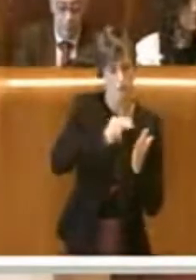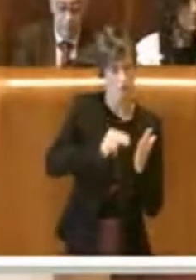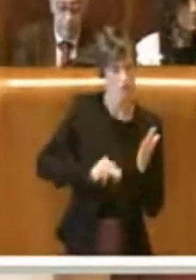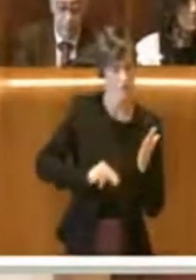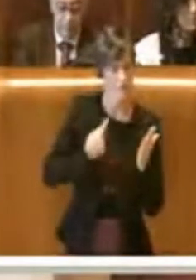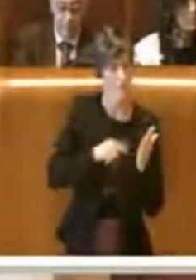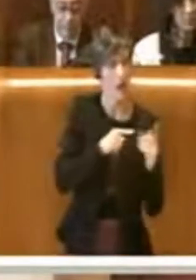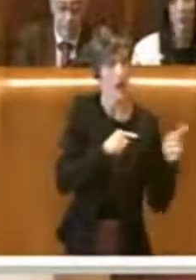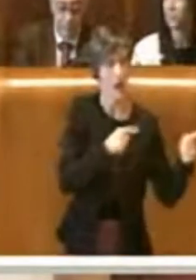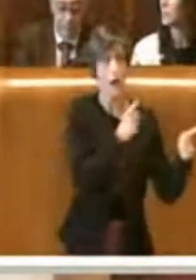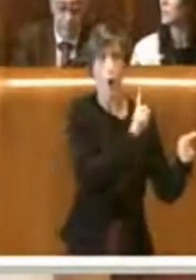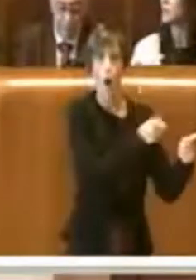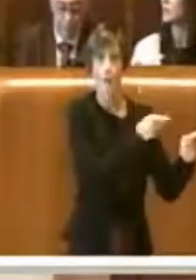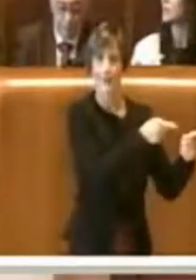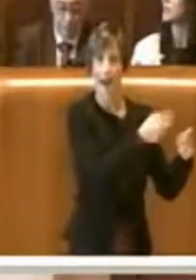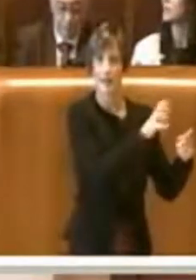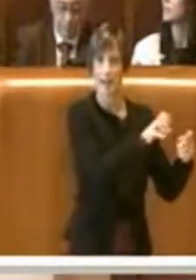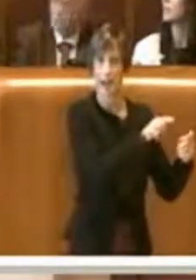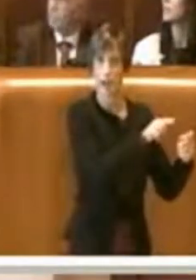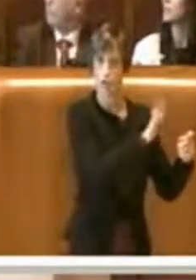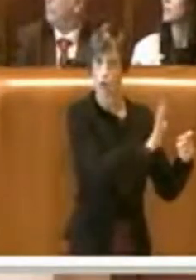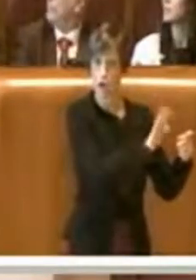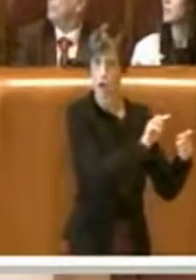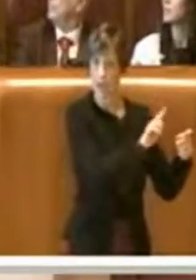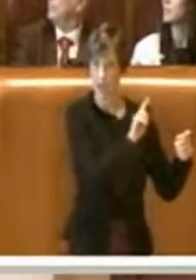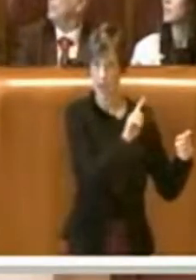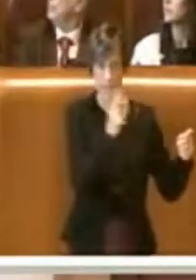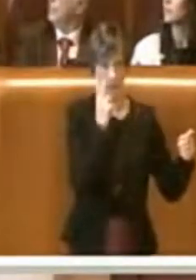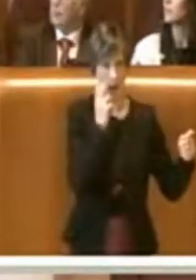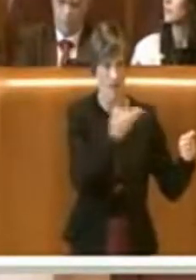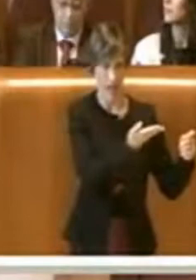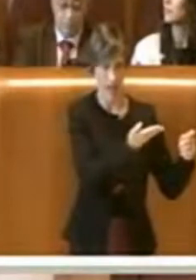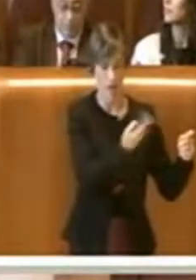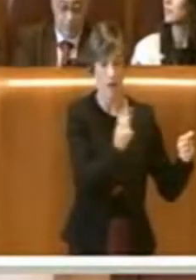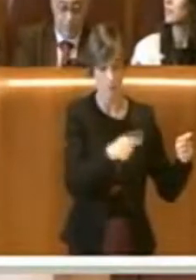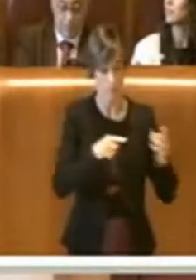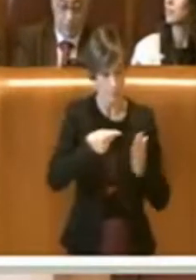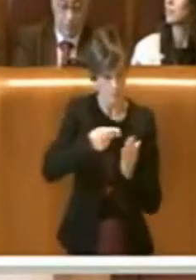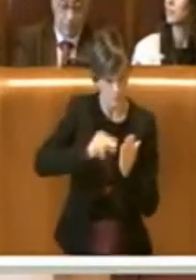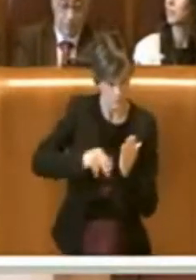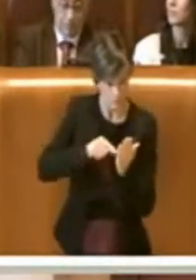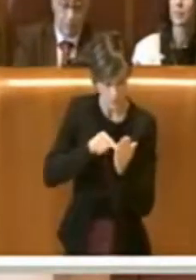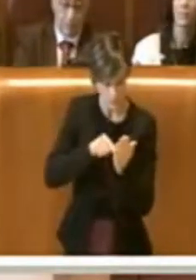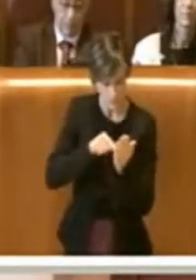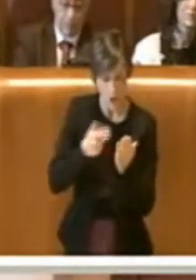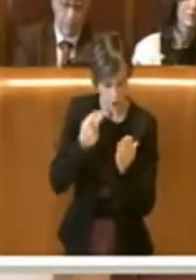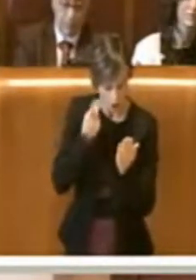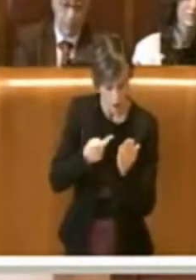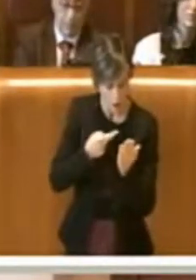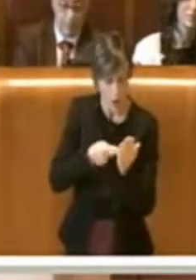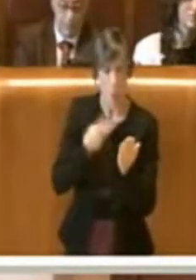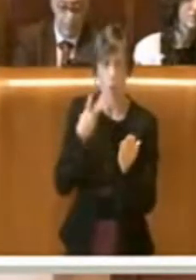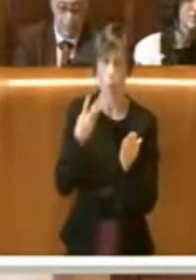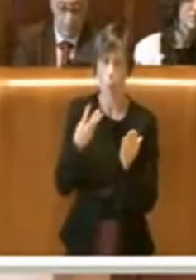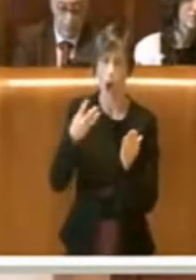dai quali appunto noto che, ahimè, 4 siti ricadono nel 9°